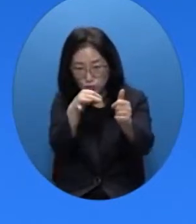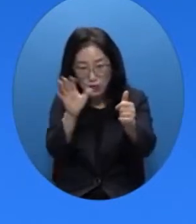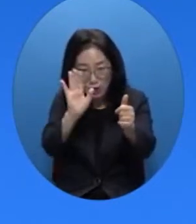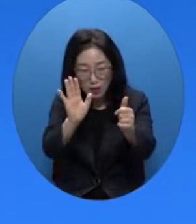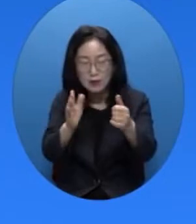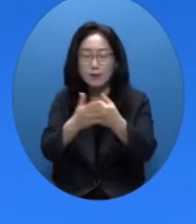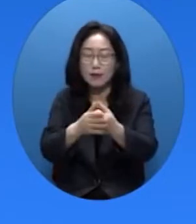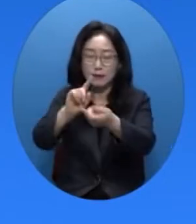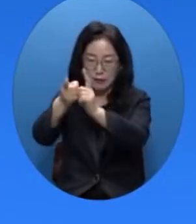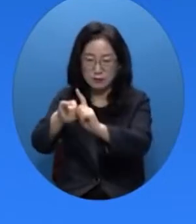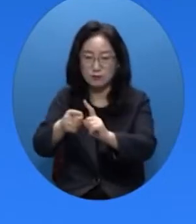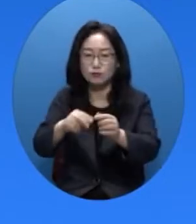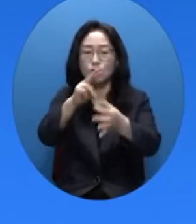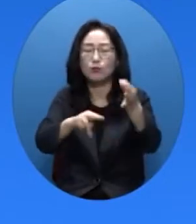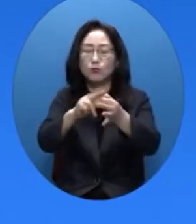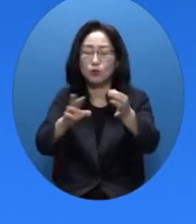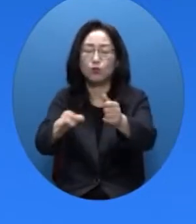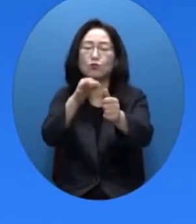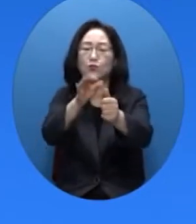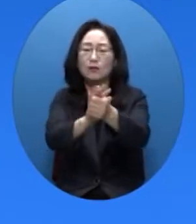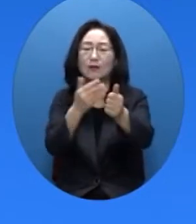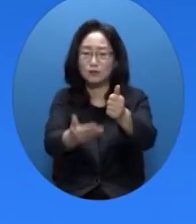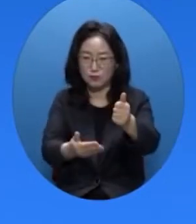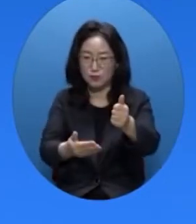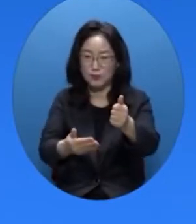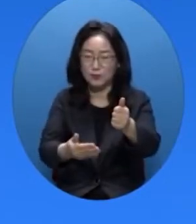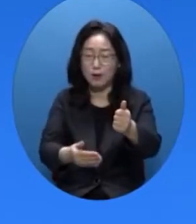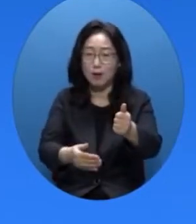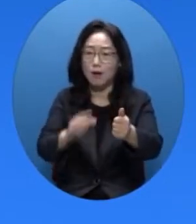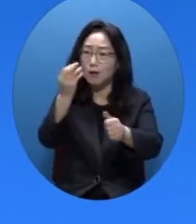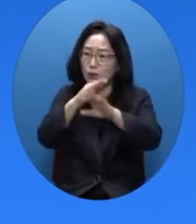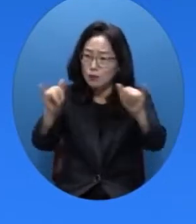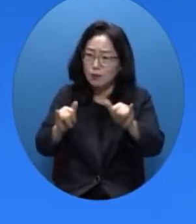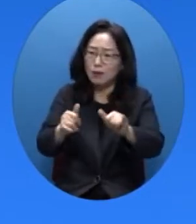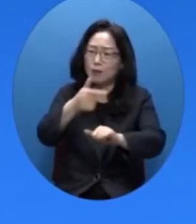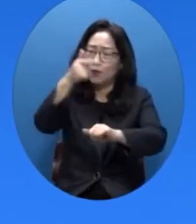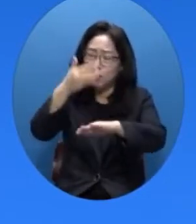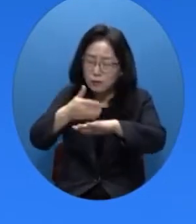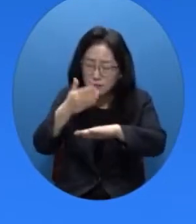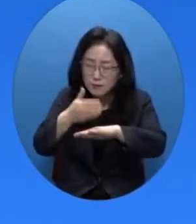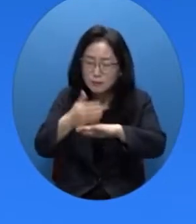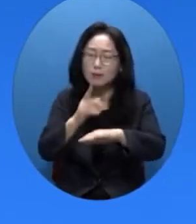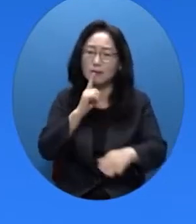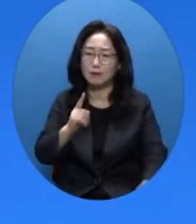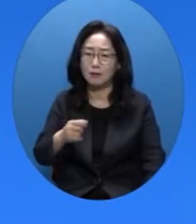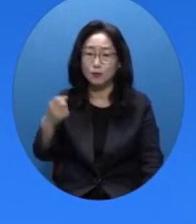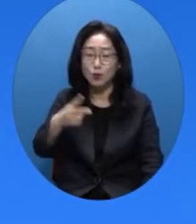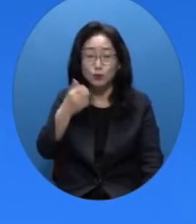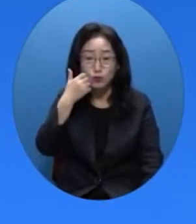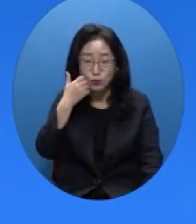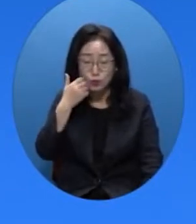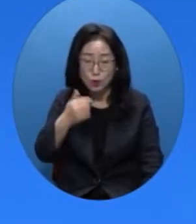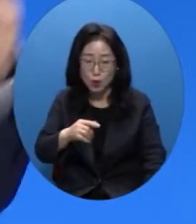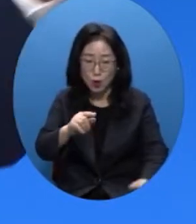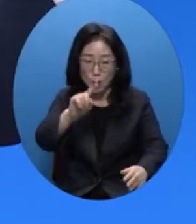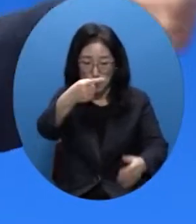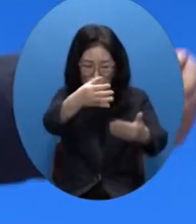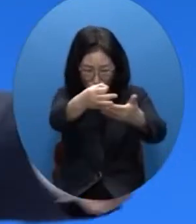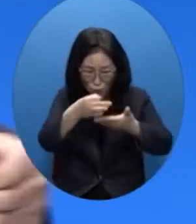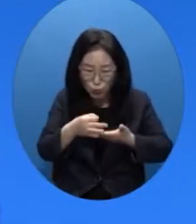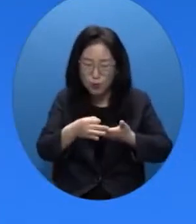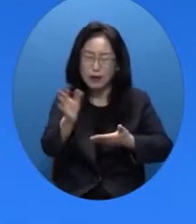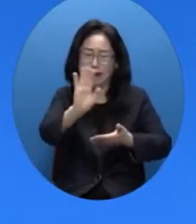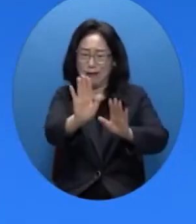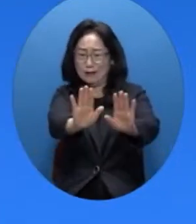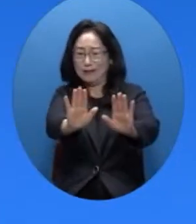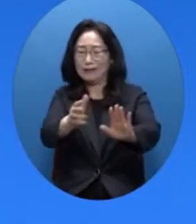성 되는지 여기저기서 참 감사하다 는 그런 소식을 다녀왔고 어떤 부로 또 받은 것을 또 자유다 어려운 분 에게 나누어 주기도